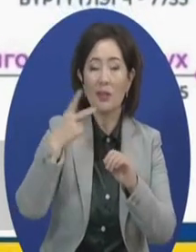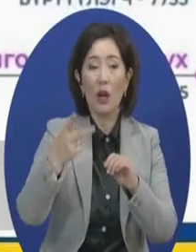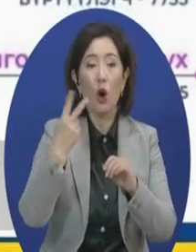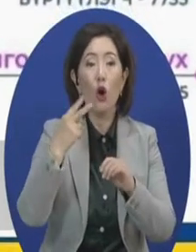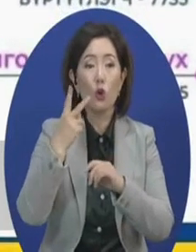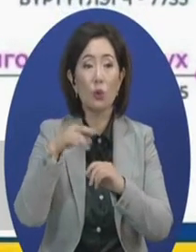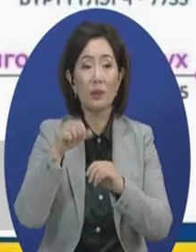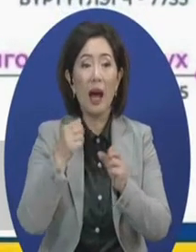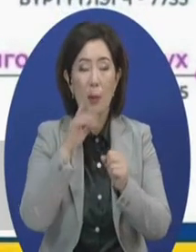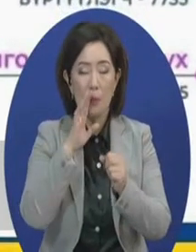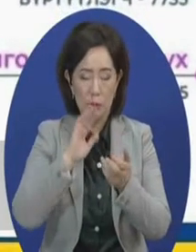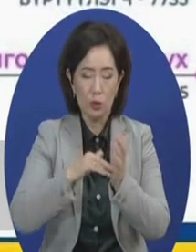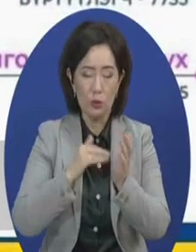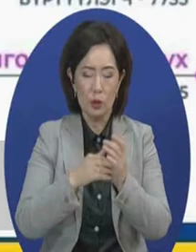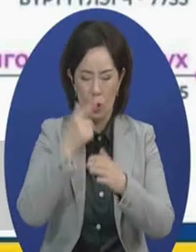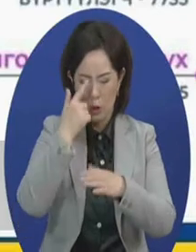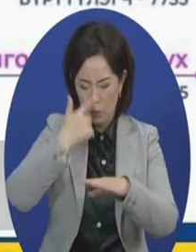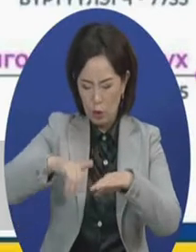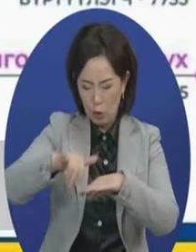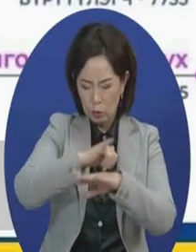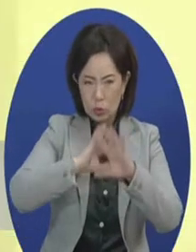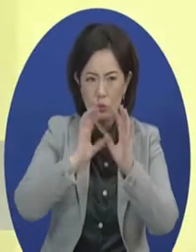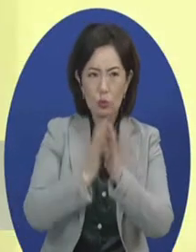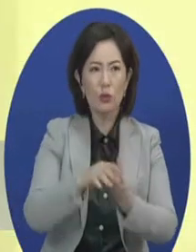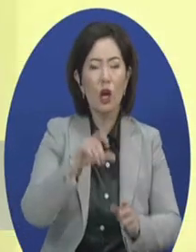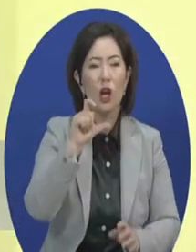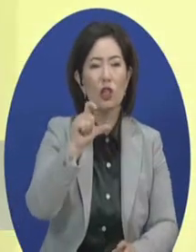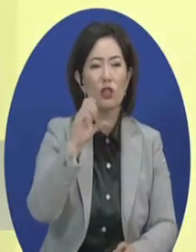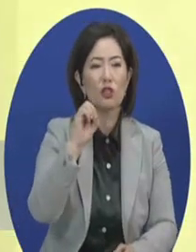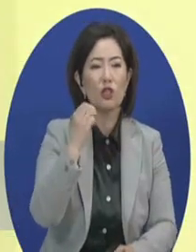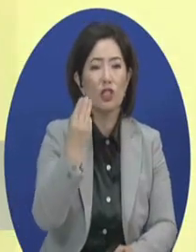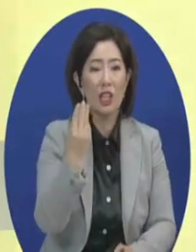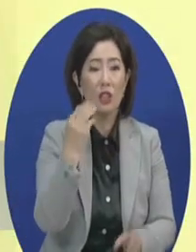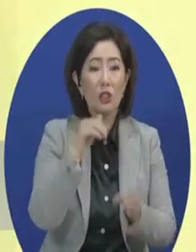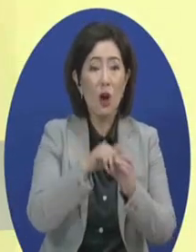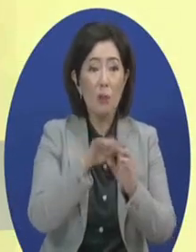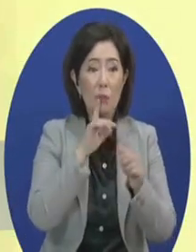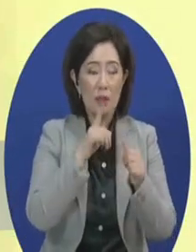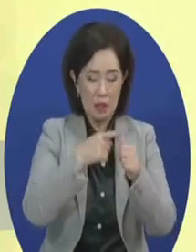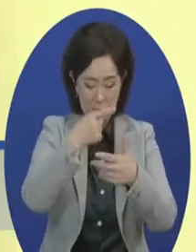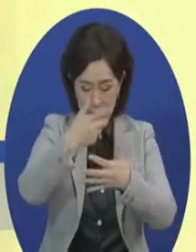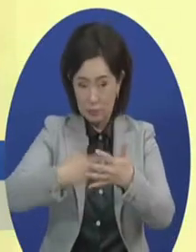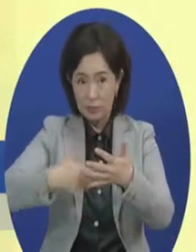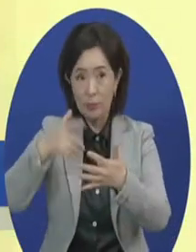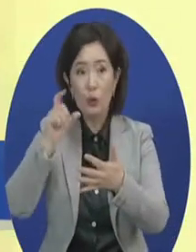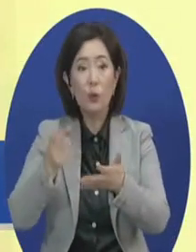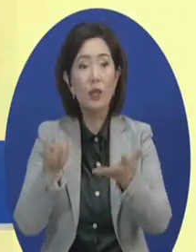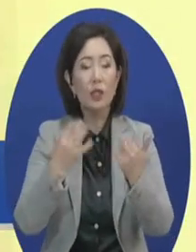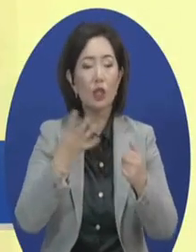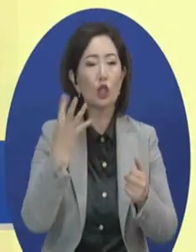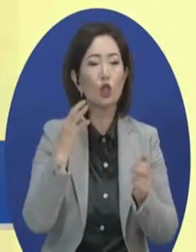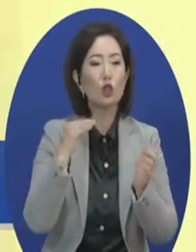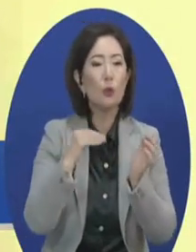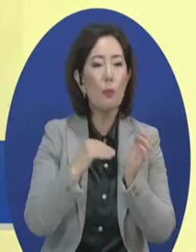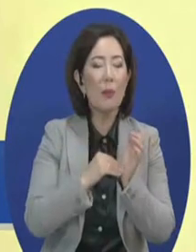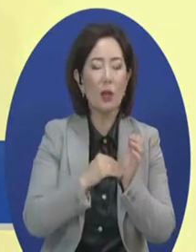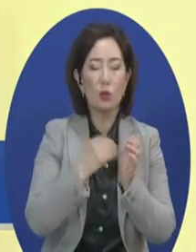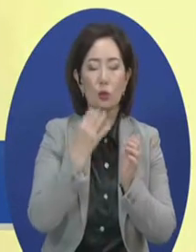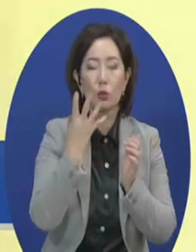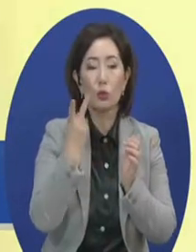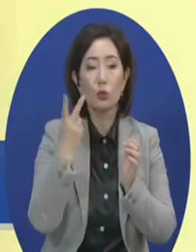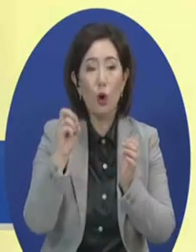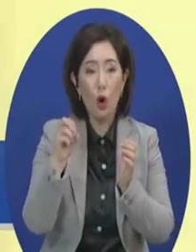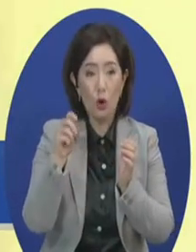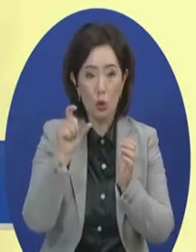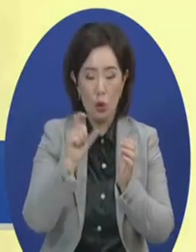гэлээ. Энэ жил Монгол улсын хэмжээнд нийт эсэлтийн ерхий шалгалтанд орохоор өнөөдрийн байдлаар бүртгүүлсэн байж байгаа 40,420